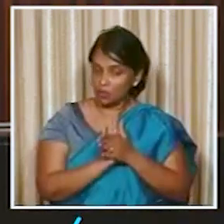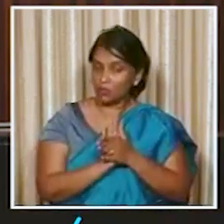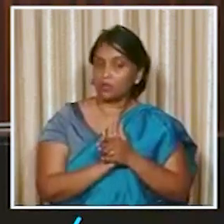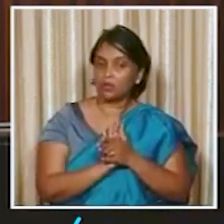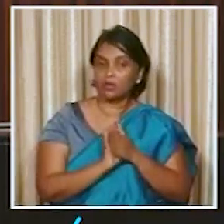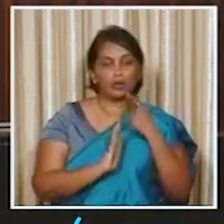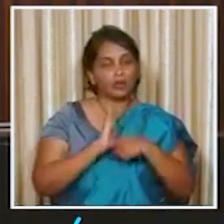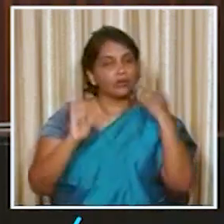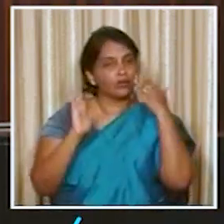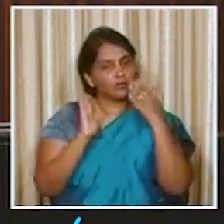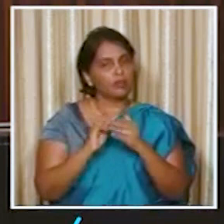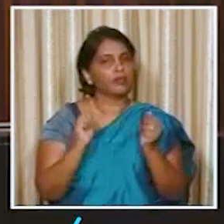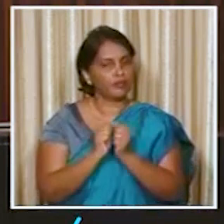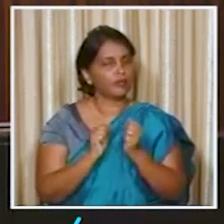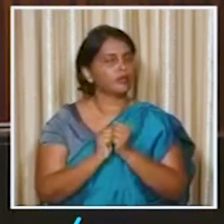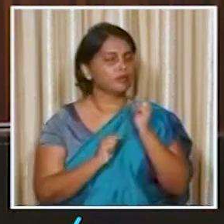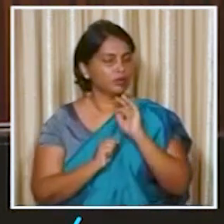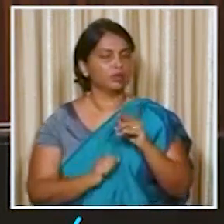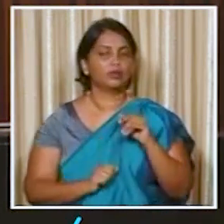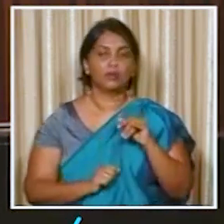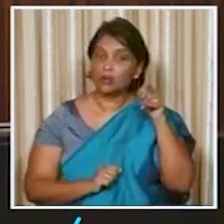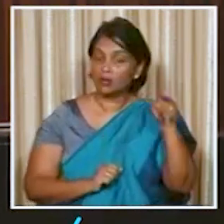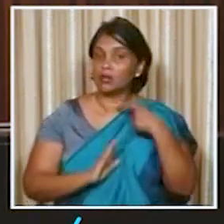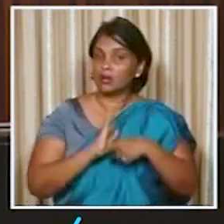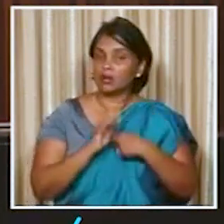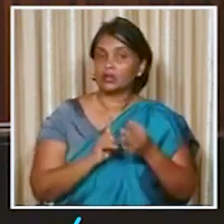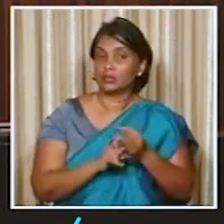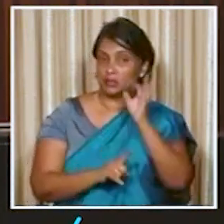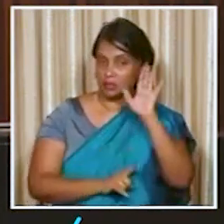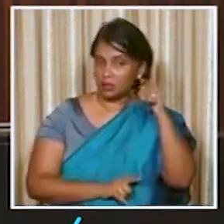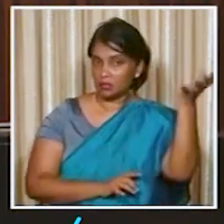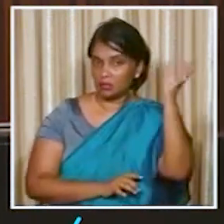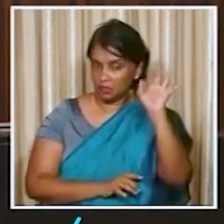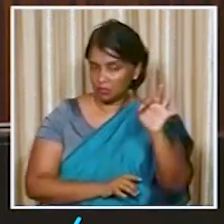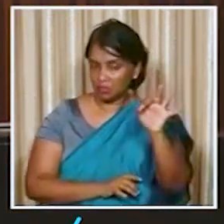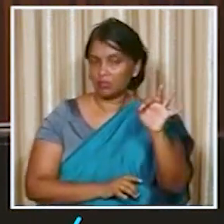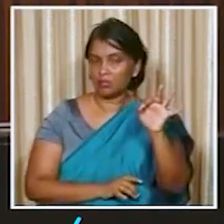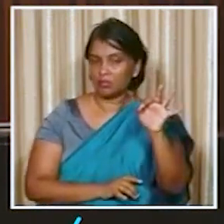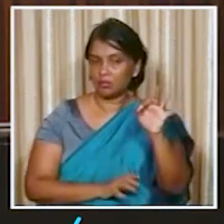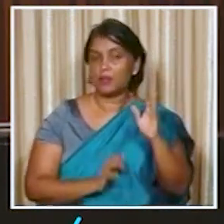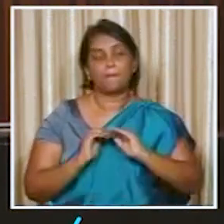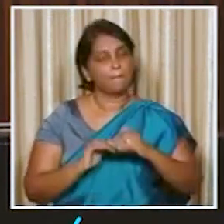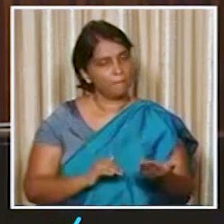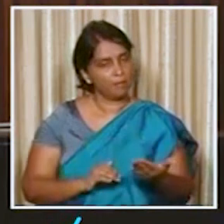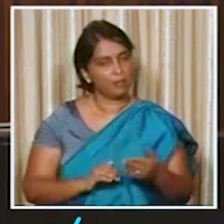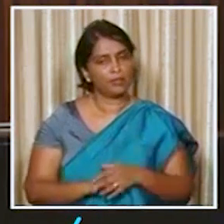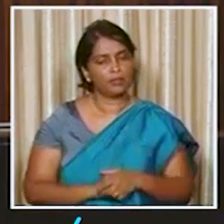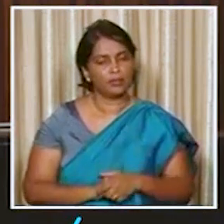අප එක්ව රට වෙනුවෙන් යම් යම් වැඩ කොටසක් ඉෂ්ට කළද ඔහු රටේ විධායකයා ලෙස පත්තු පසු